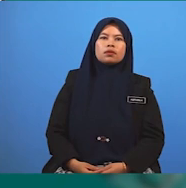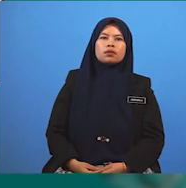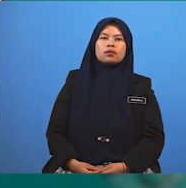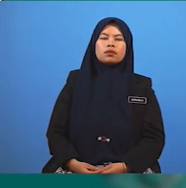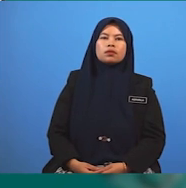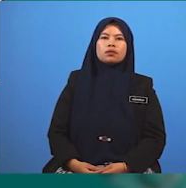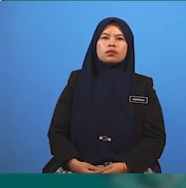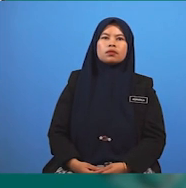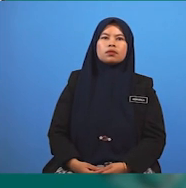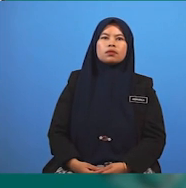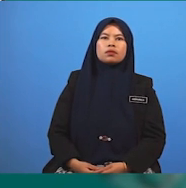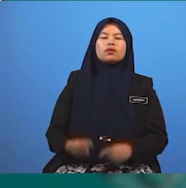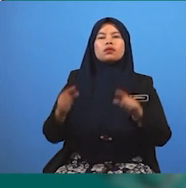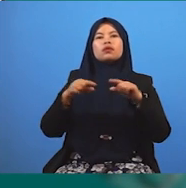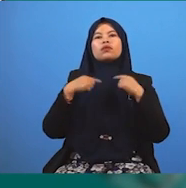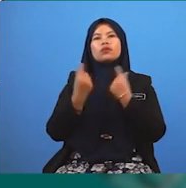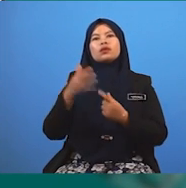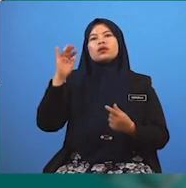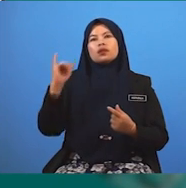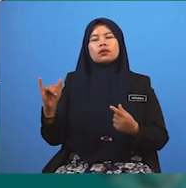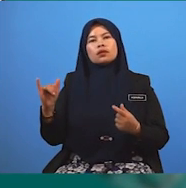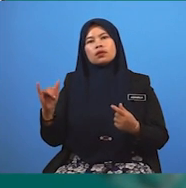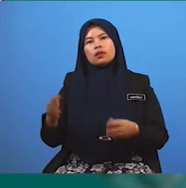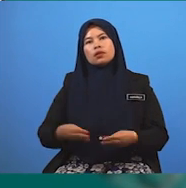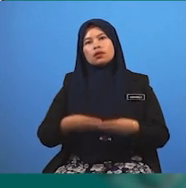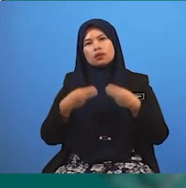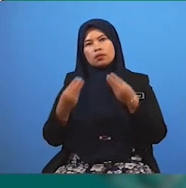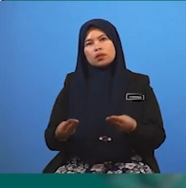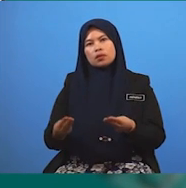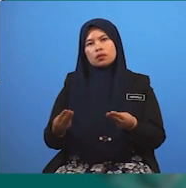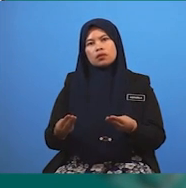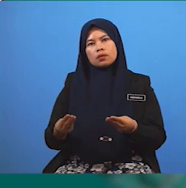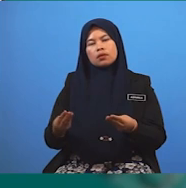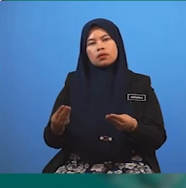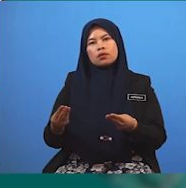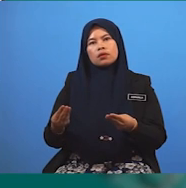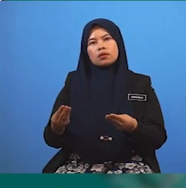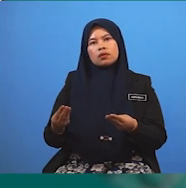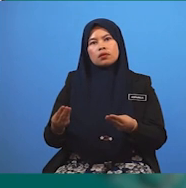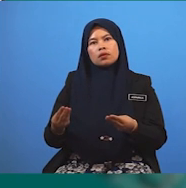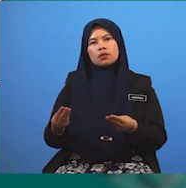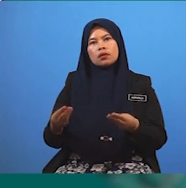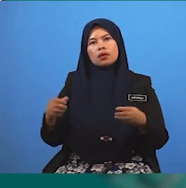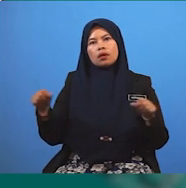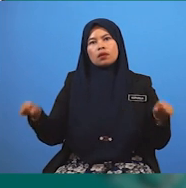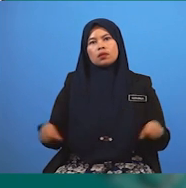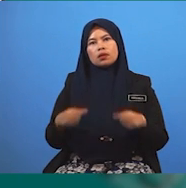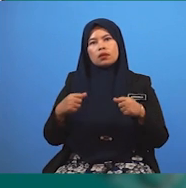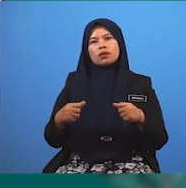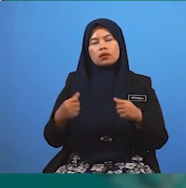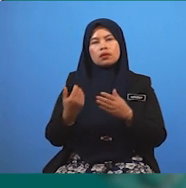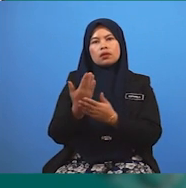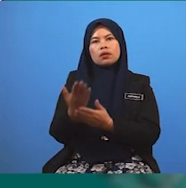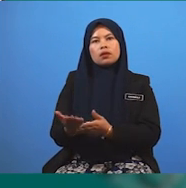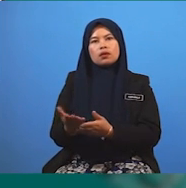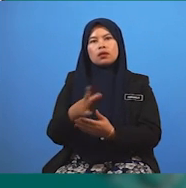golongan yang menerima suratan amalan dengan tangan kanan dan mereka mendapat